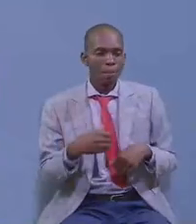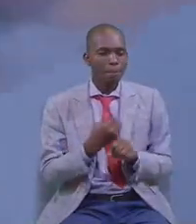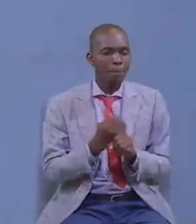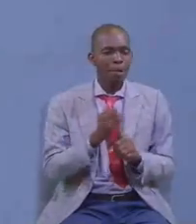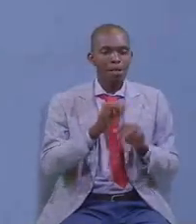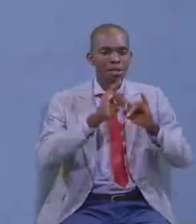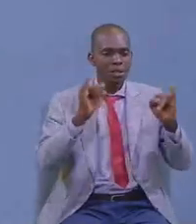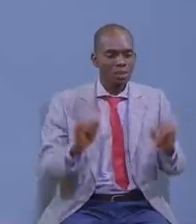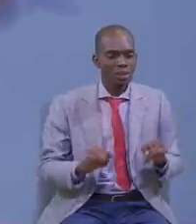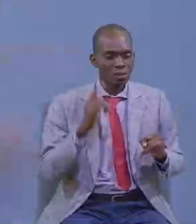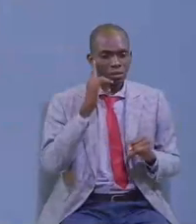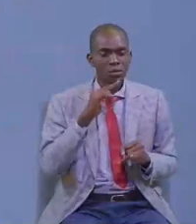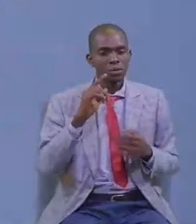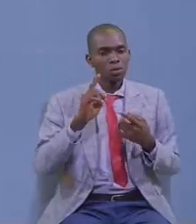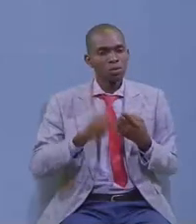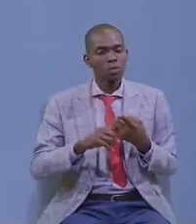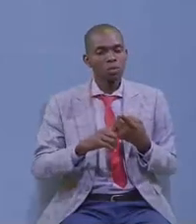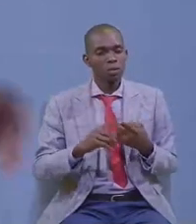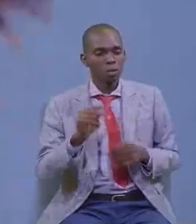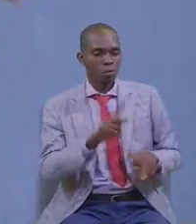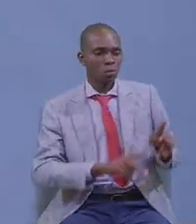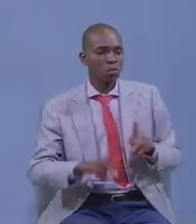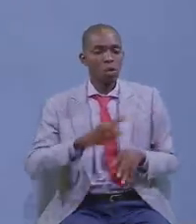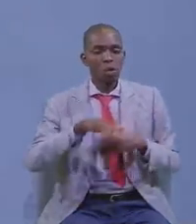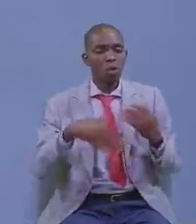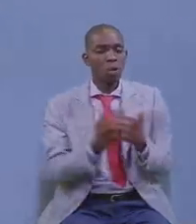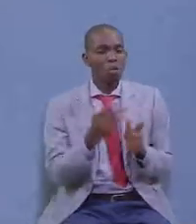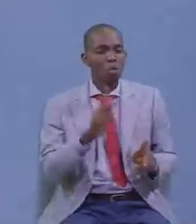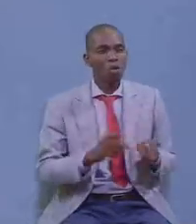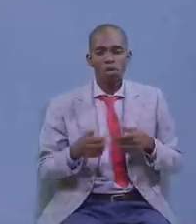Et de façon négative, toute la nation s'est éloignée de Dieu.